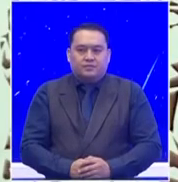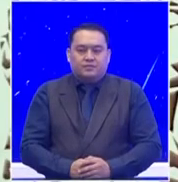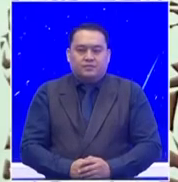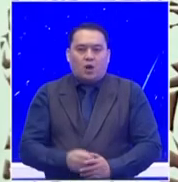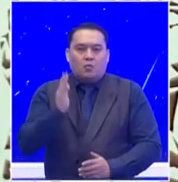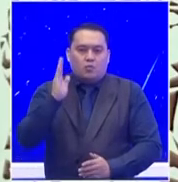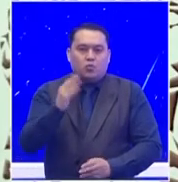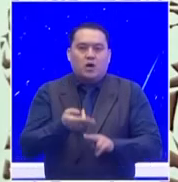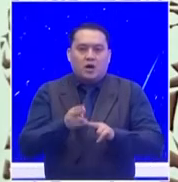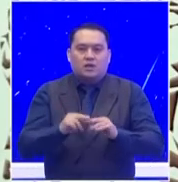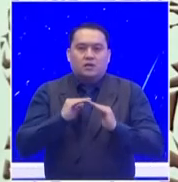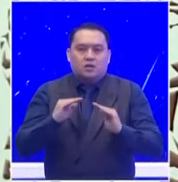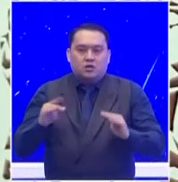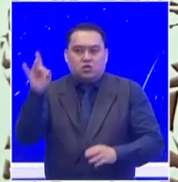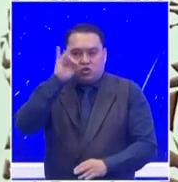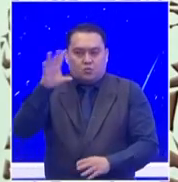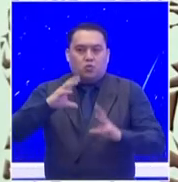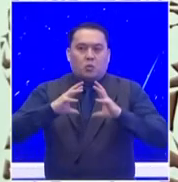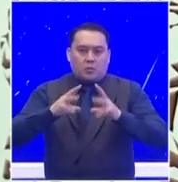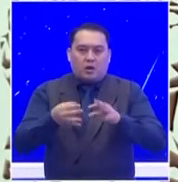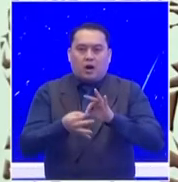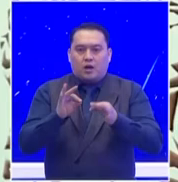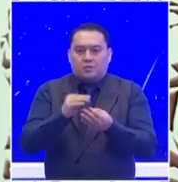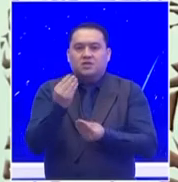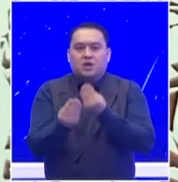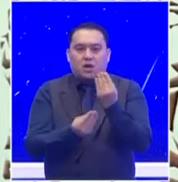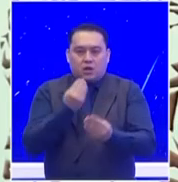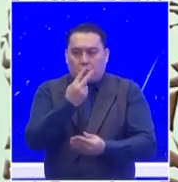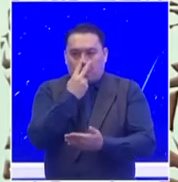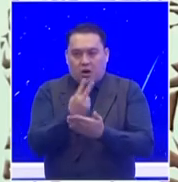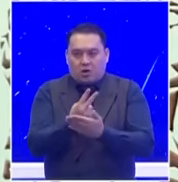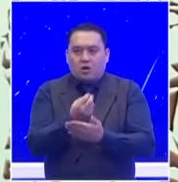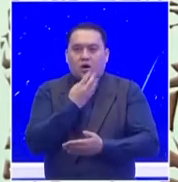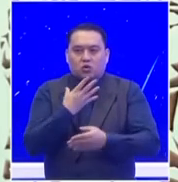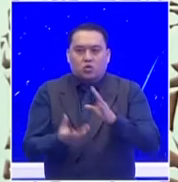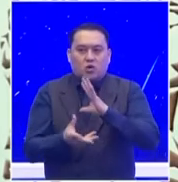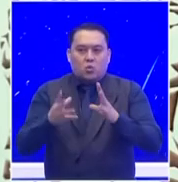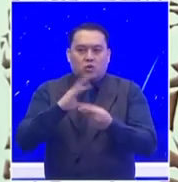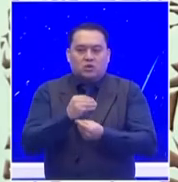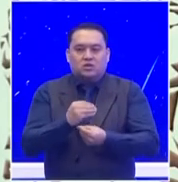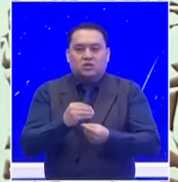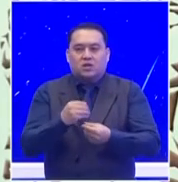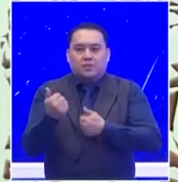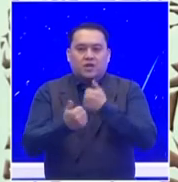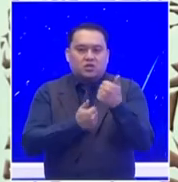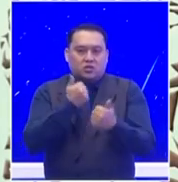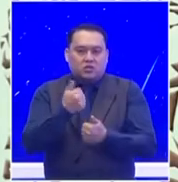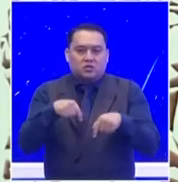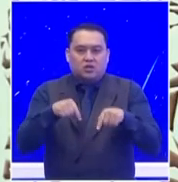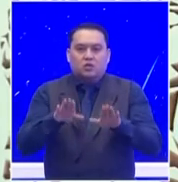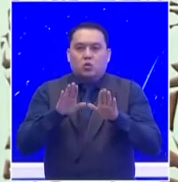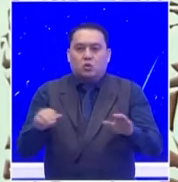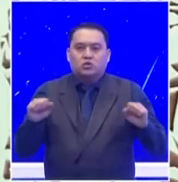В будущем эти дети станут чемпионами мира и Олимпийских игр. Они показывают очень хорошие и красивые поединки. Здесь